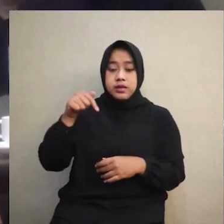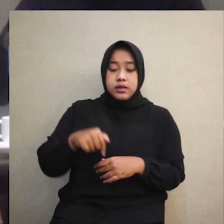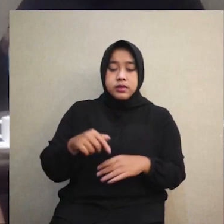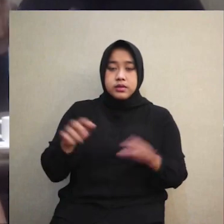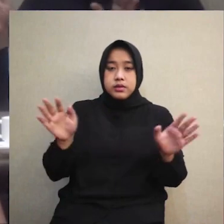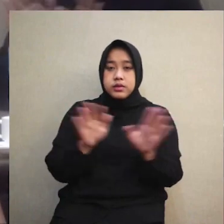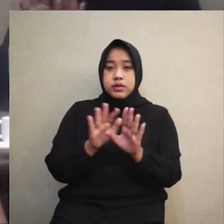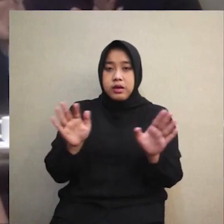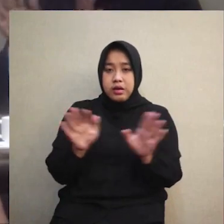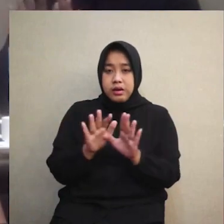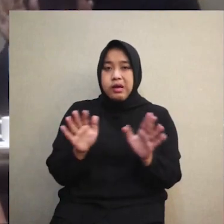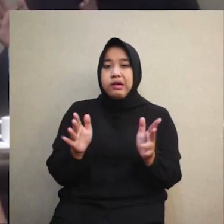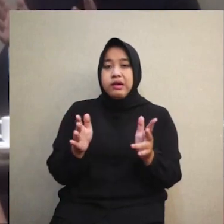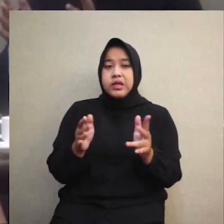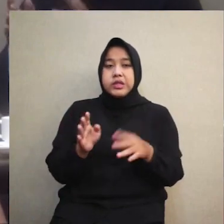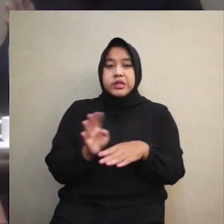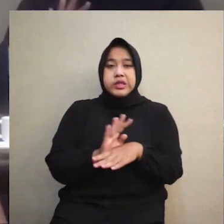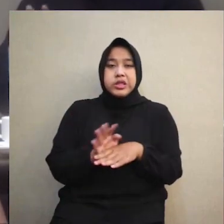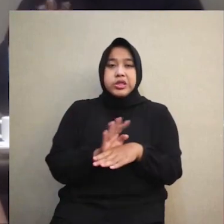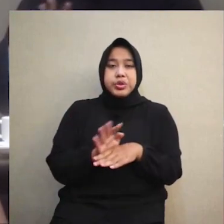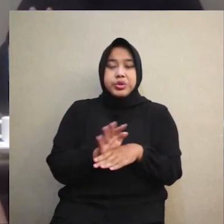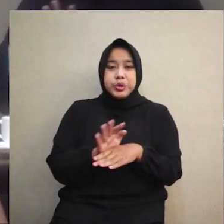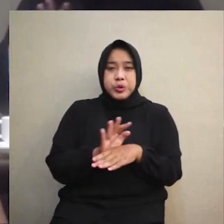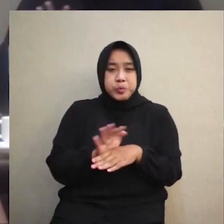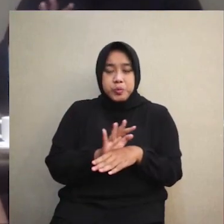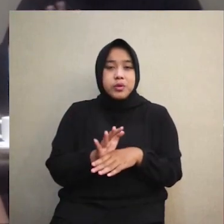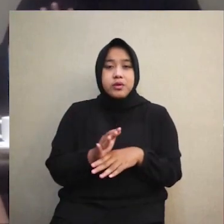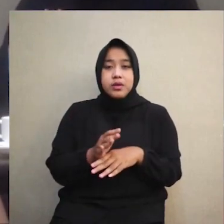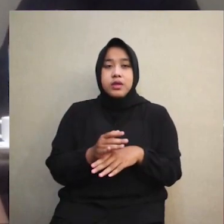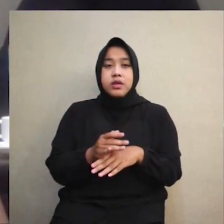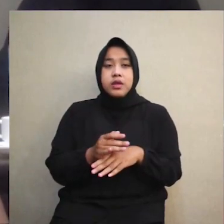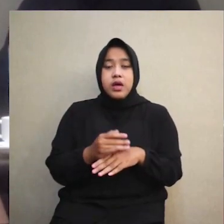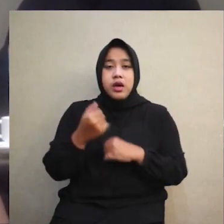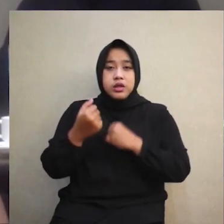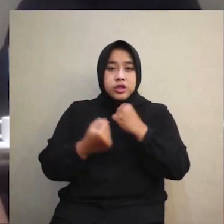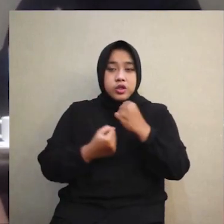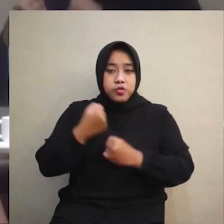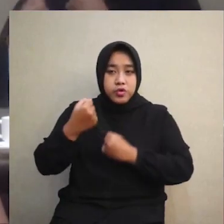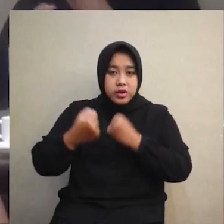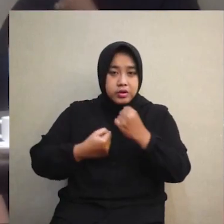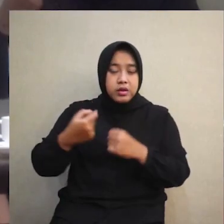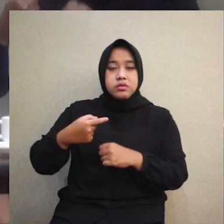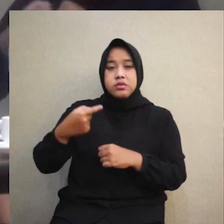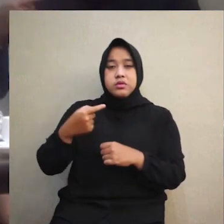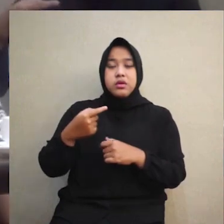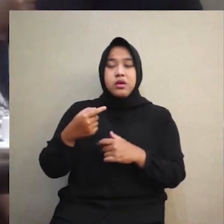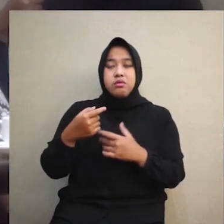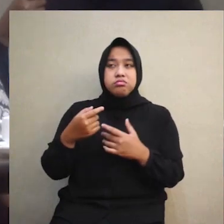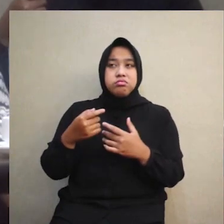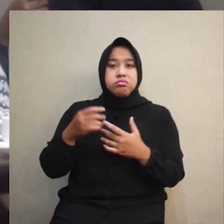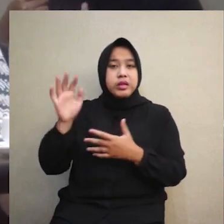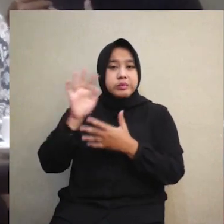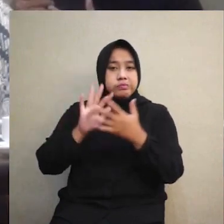sampai terlalu sibuk dengan rutinitas 4 tahunan Artinya